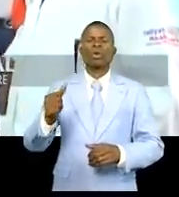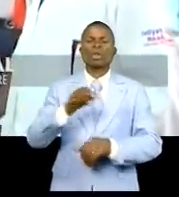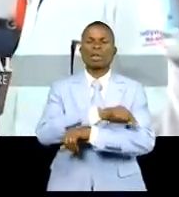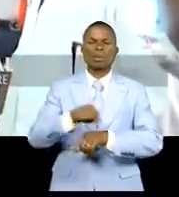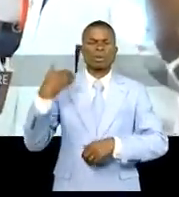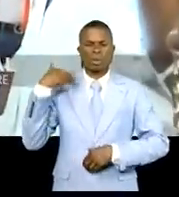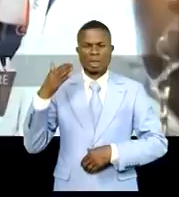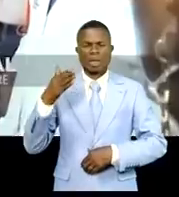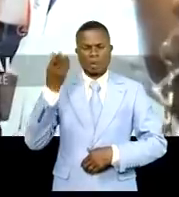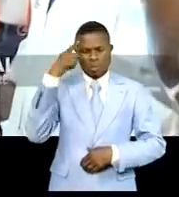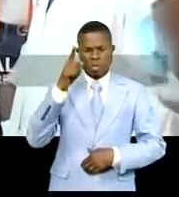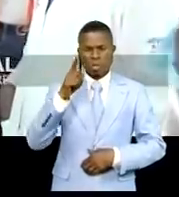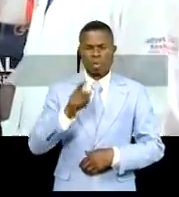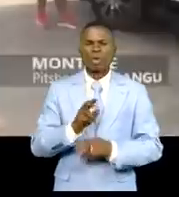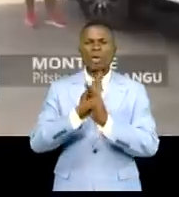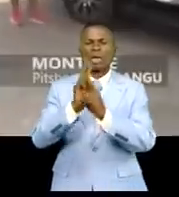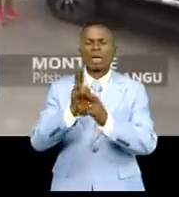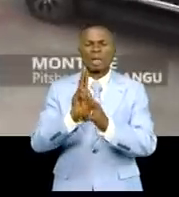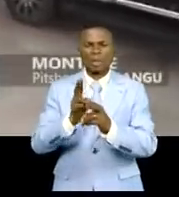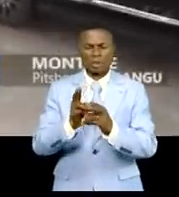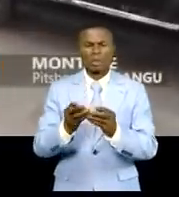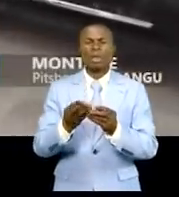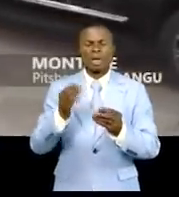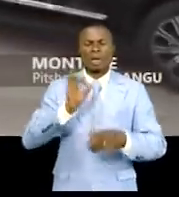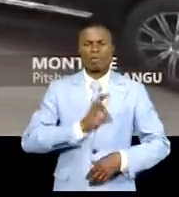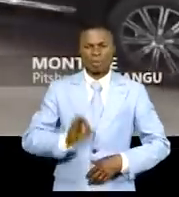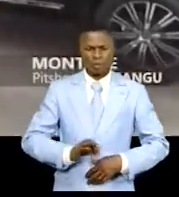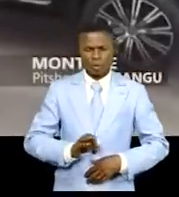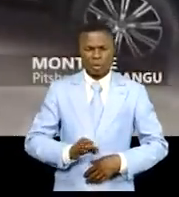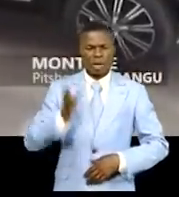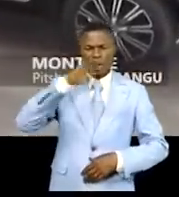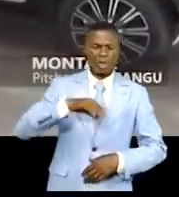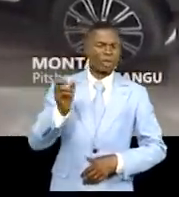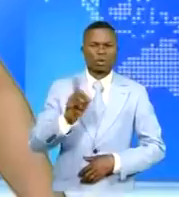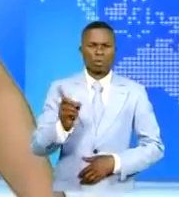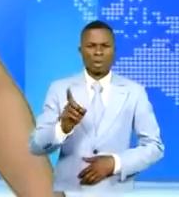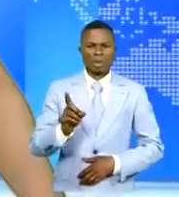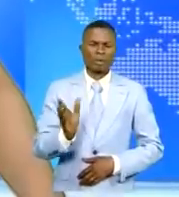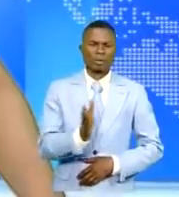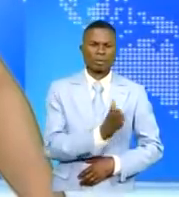afin que les rendements attendus du Fonds forestier national par le chef de l'État ne connaissent aucun désagrément.